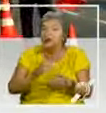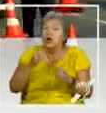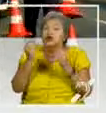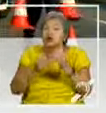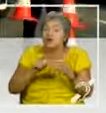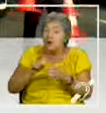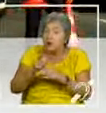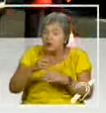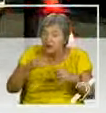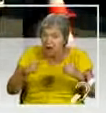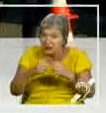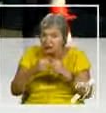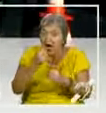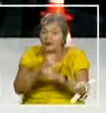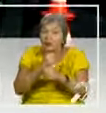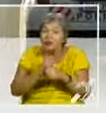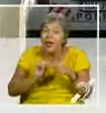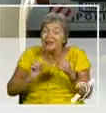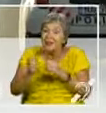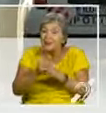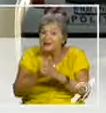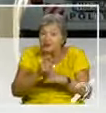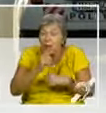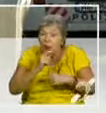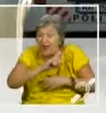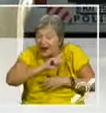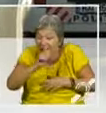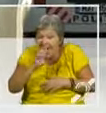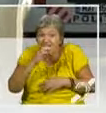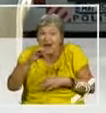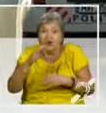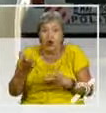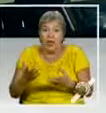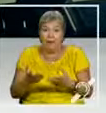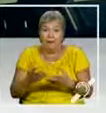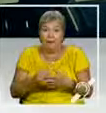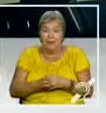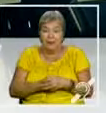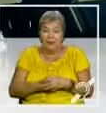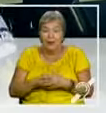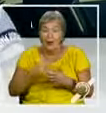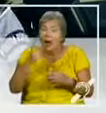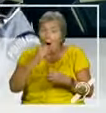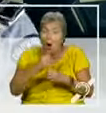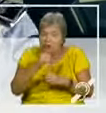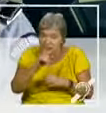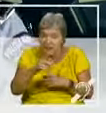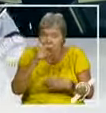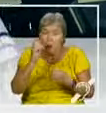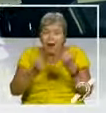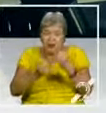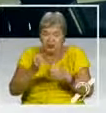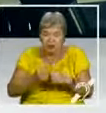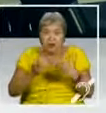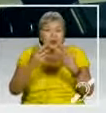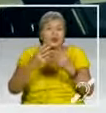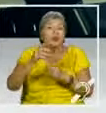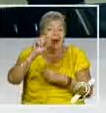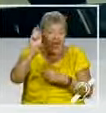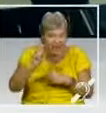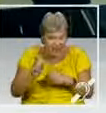provocat accidentul a făcut o depășire într-o zonă în care nu era permis o astfel de manevră. Am constatat faptul că un autoturism matriculat în